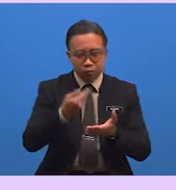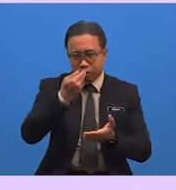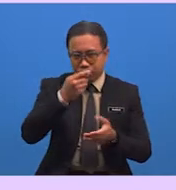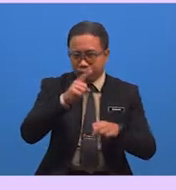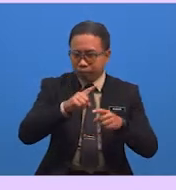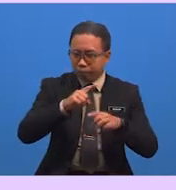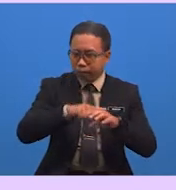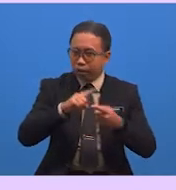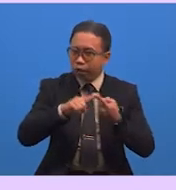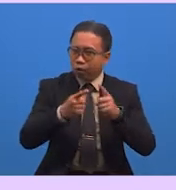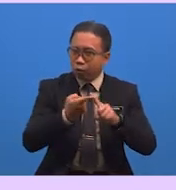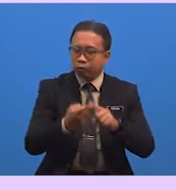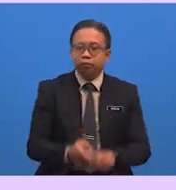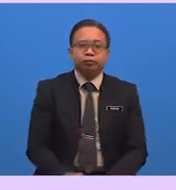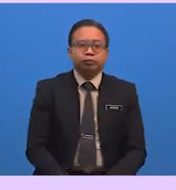kepada kawannya Shu.